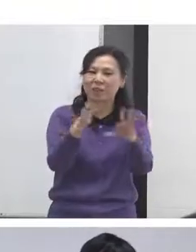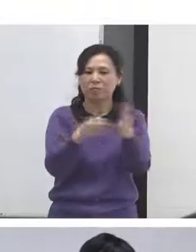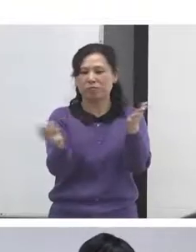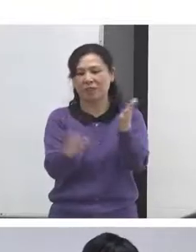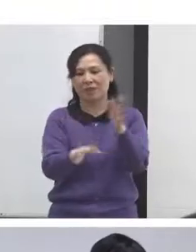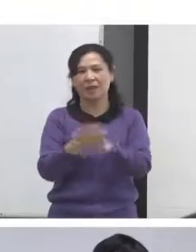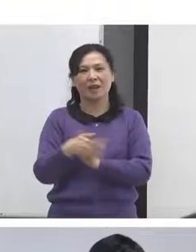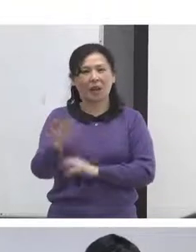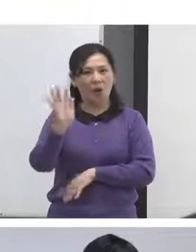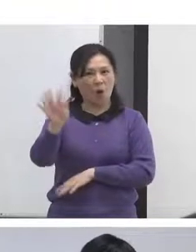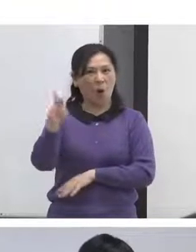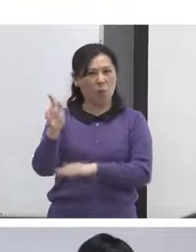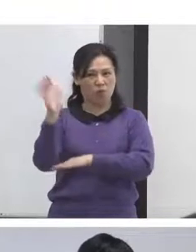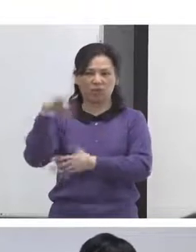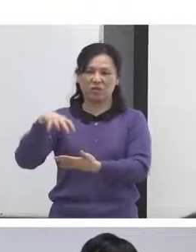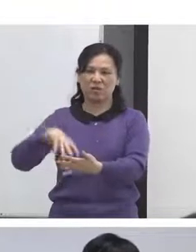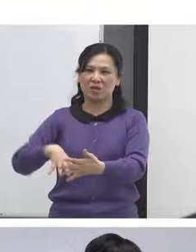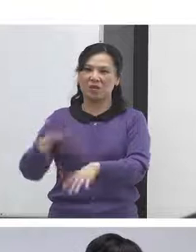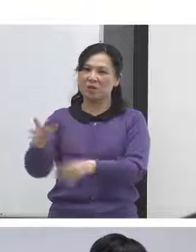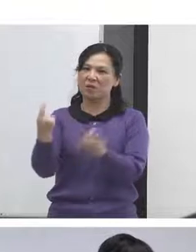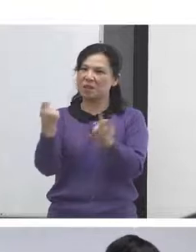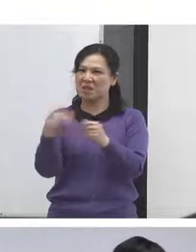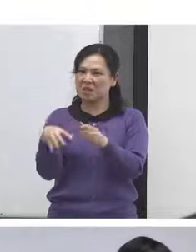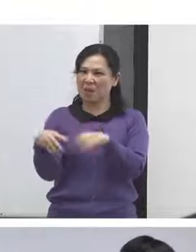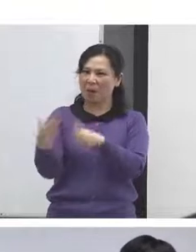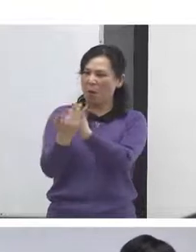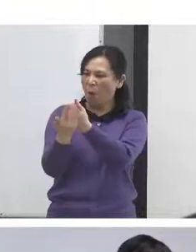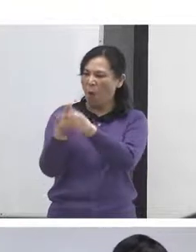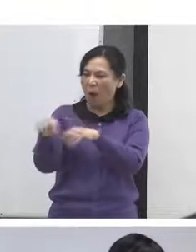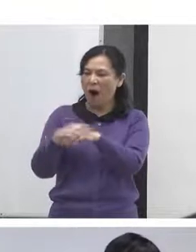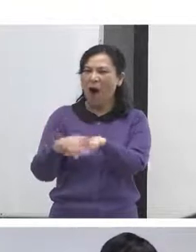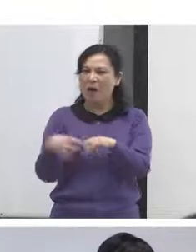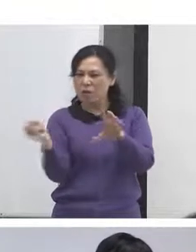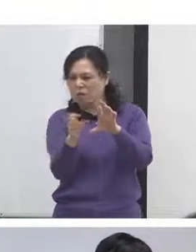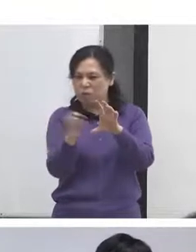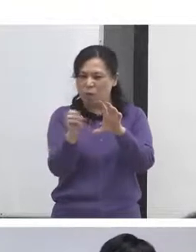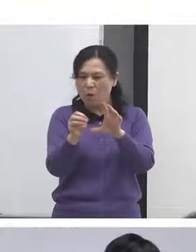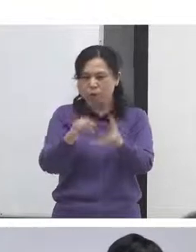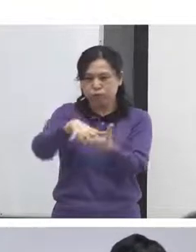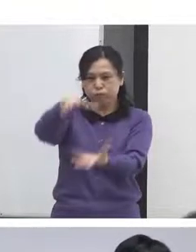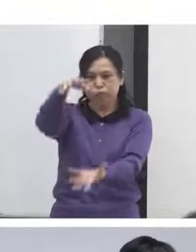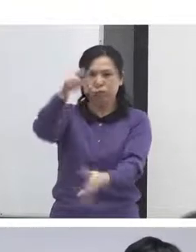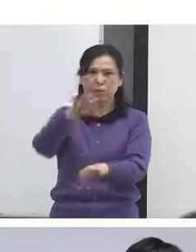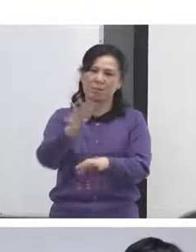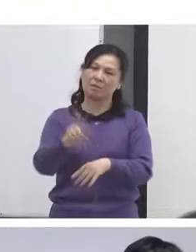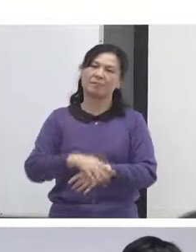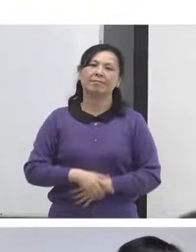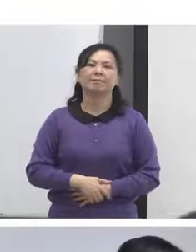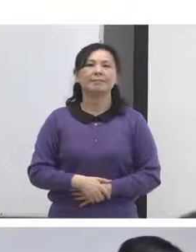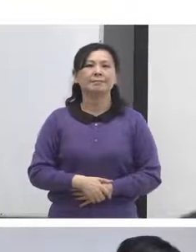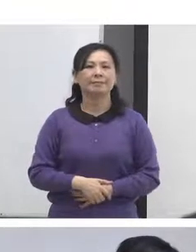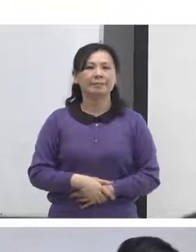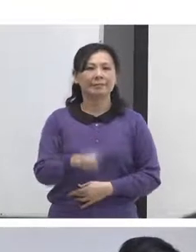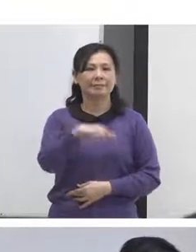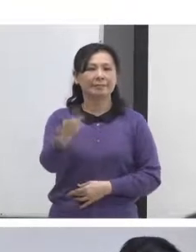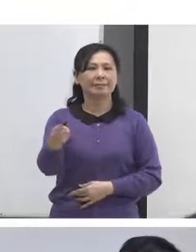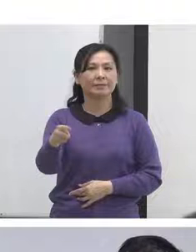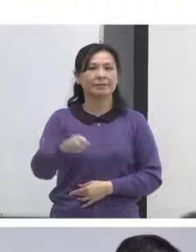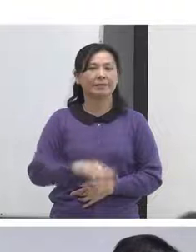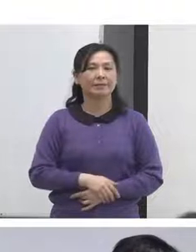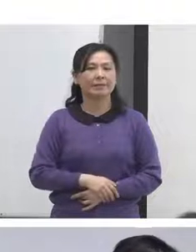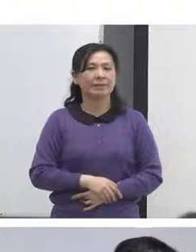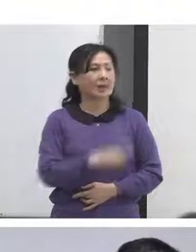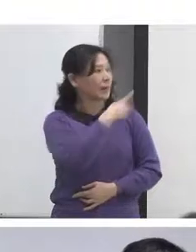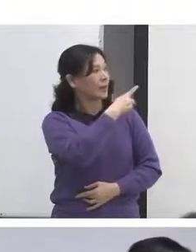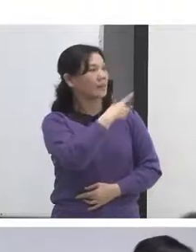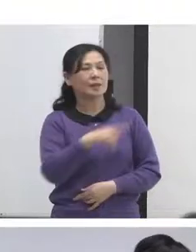保留，就是说，我们大家都还是要尽量多升数量上去。那这其实也有造成一些问题，这我后面也会再说明。那再来就是 data.gov.tw 这个